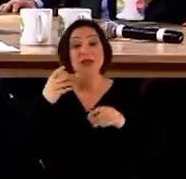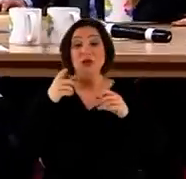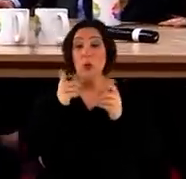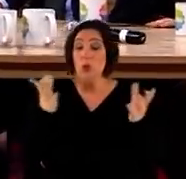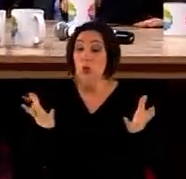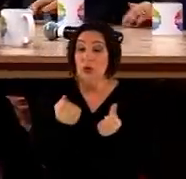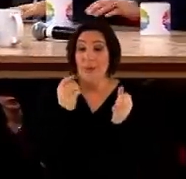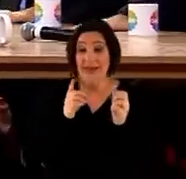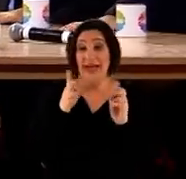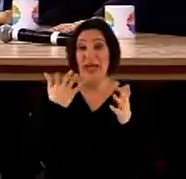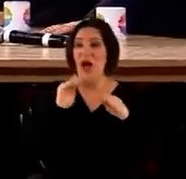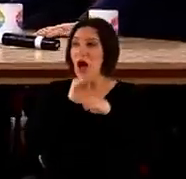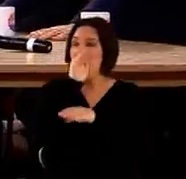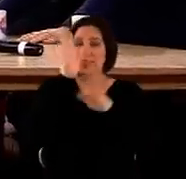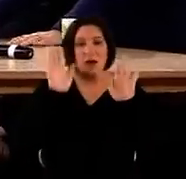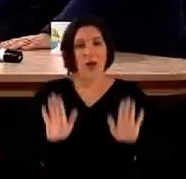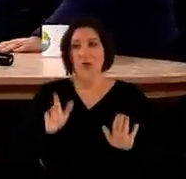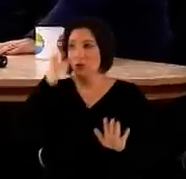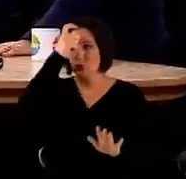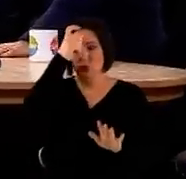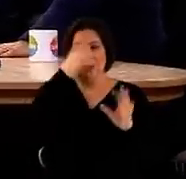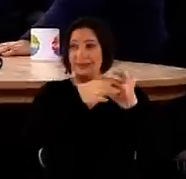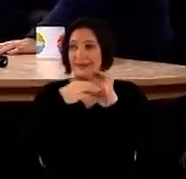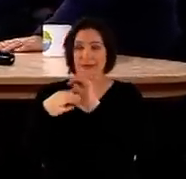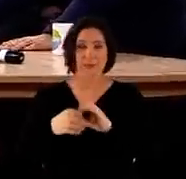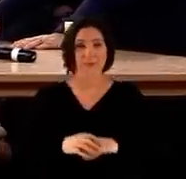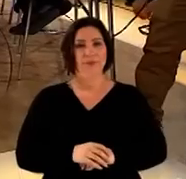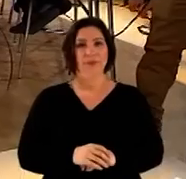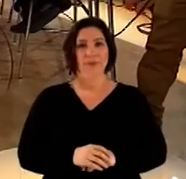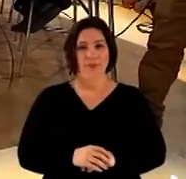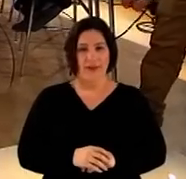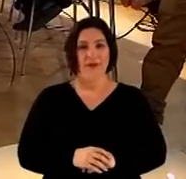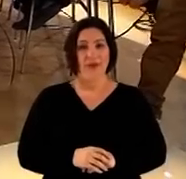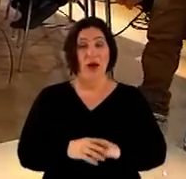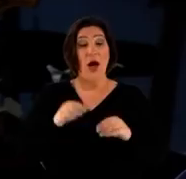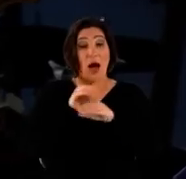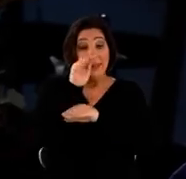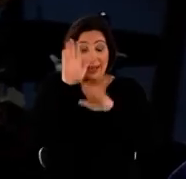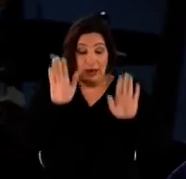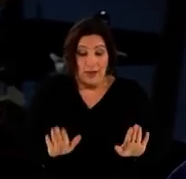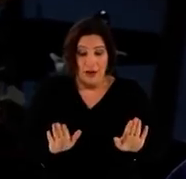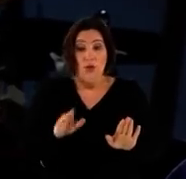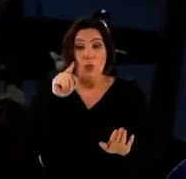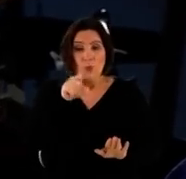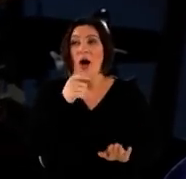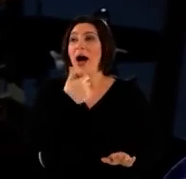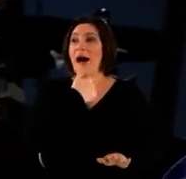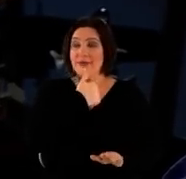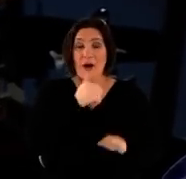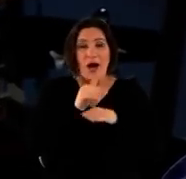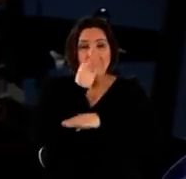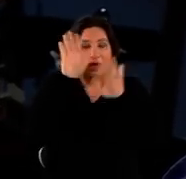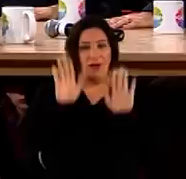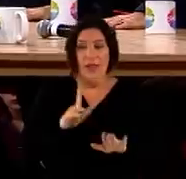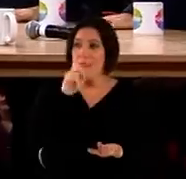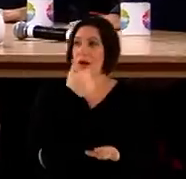survive etmek. Hayatta kalmak. Türkçesi. Hayatta kalmak. Değil mi? Evet efendim. Hayatta kalmak. Bu adam hayatta